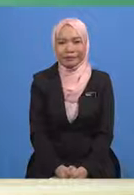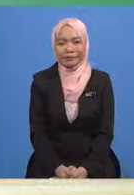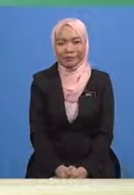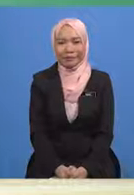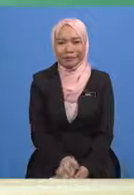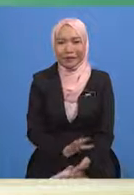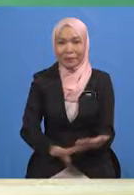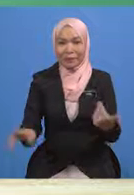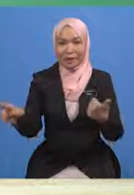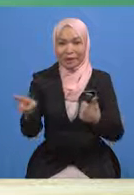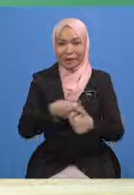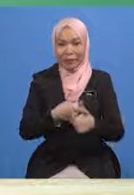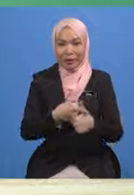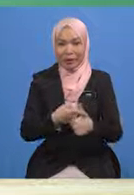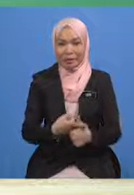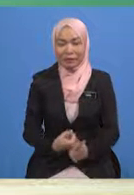Yang pertama,